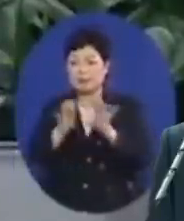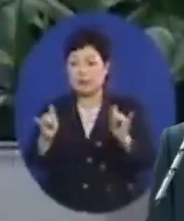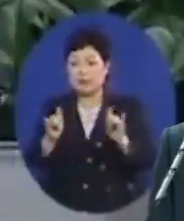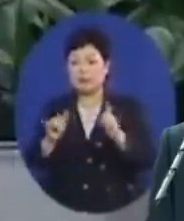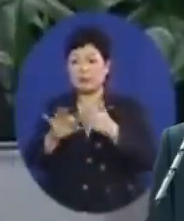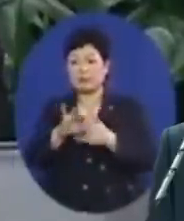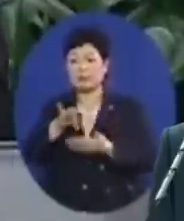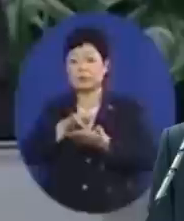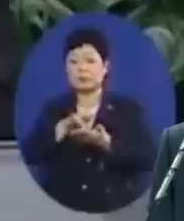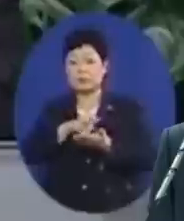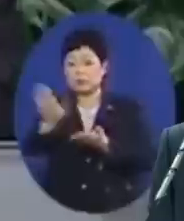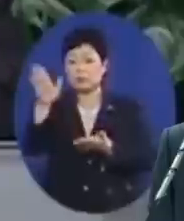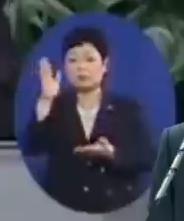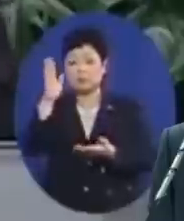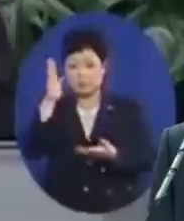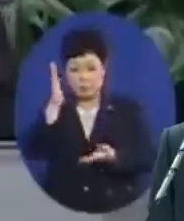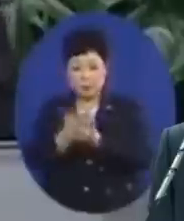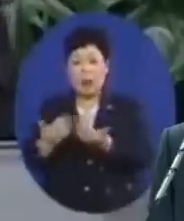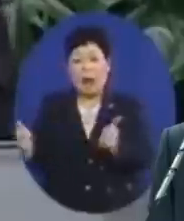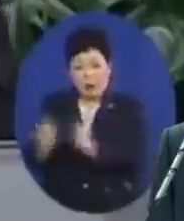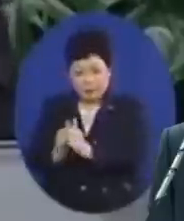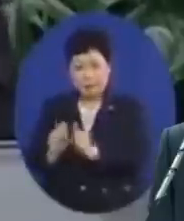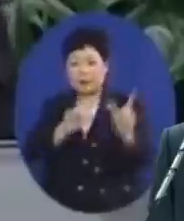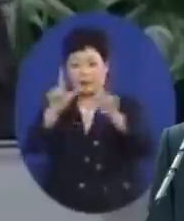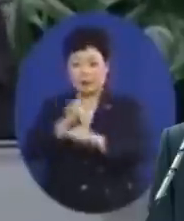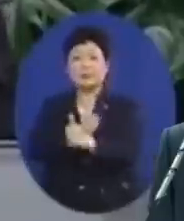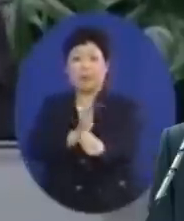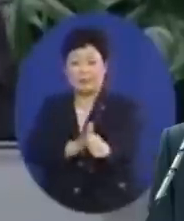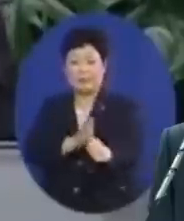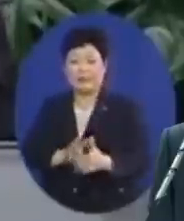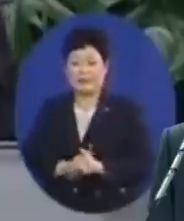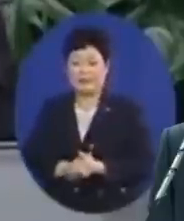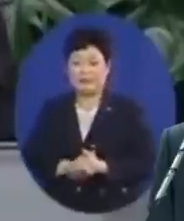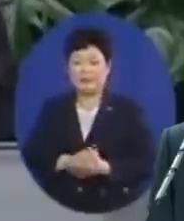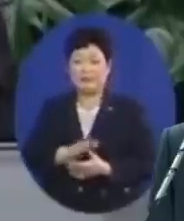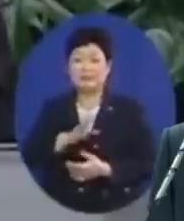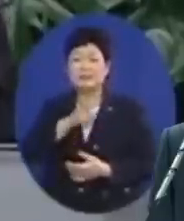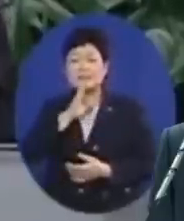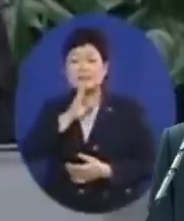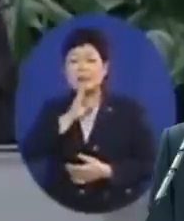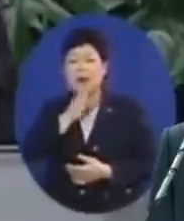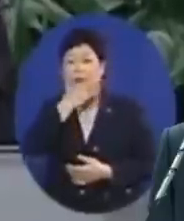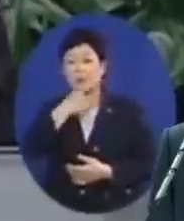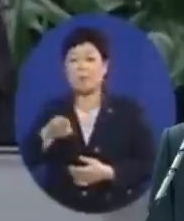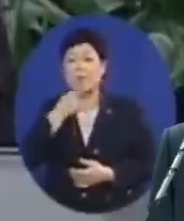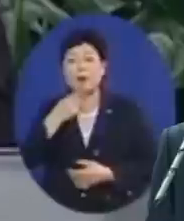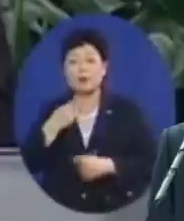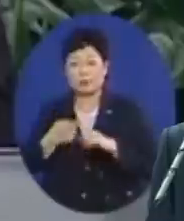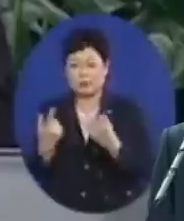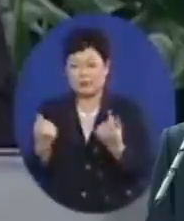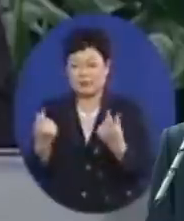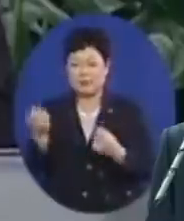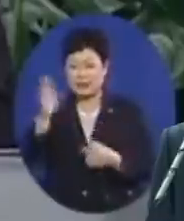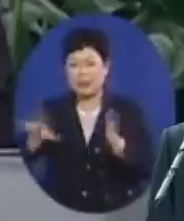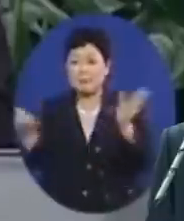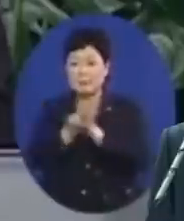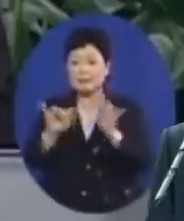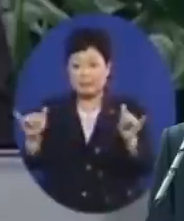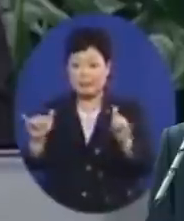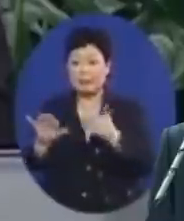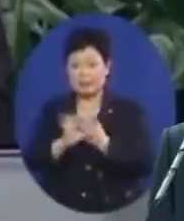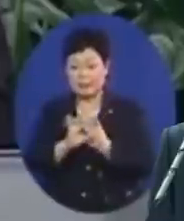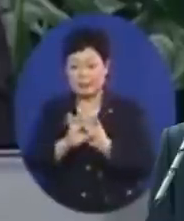쫓아내지 마세요. 같이 살라고. 정말 안 행복할 것이라고. 그러나 믿는